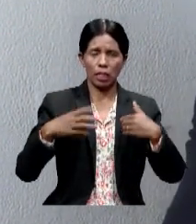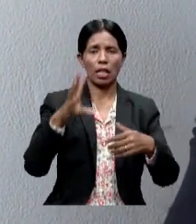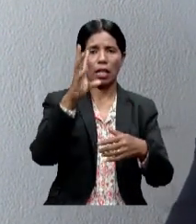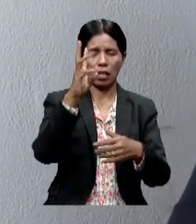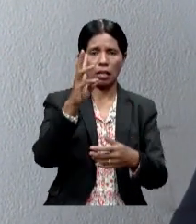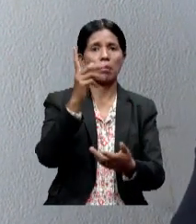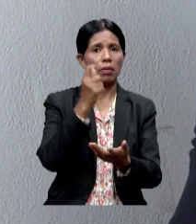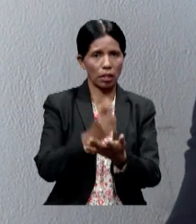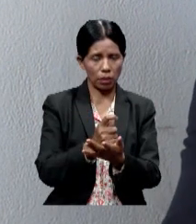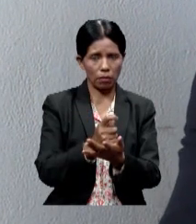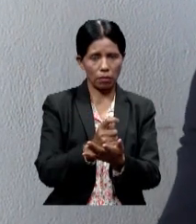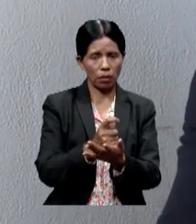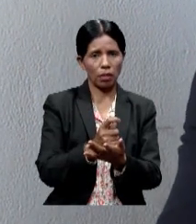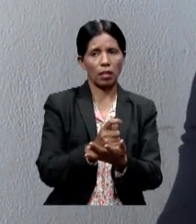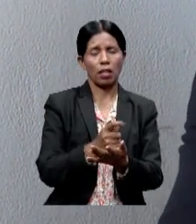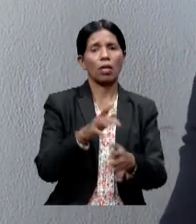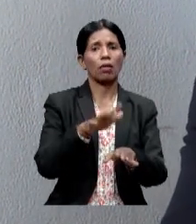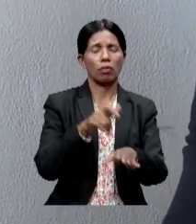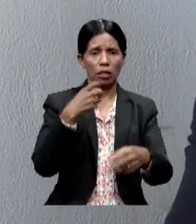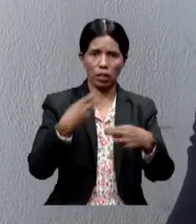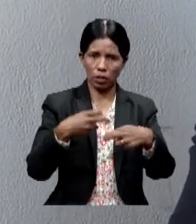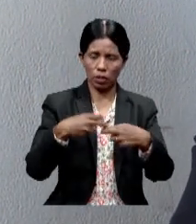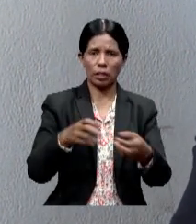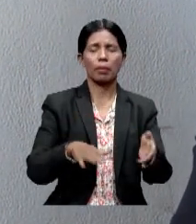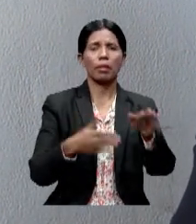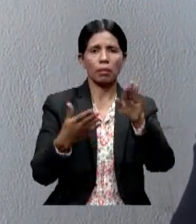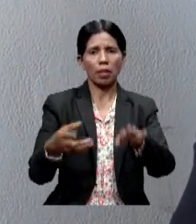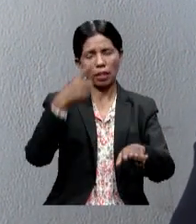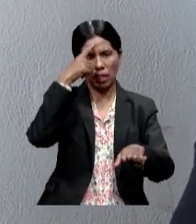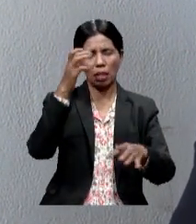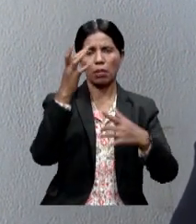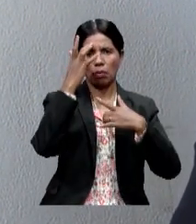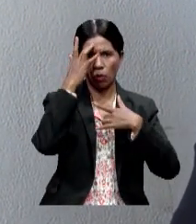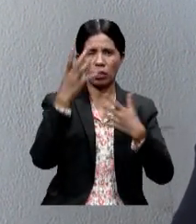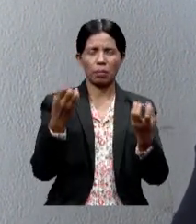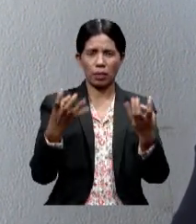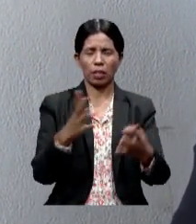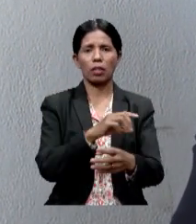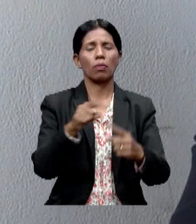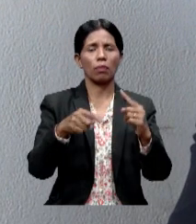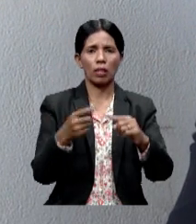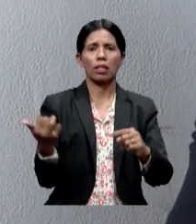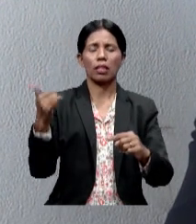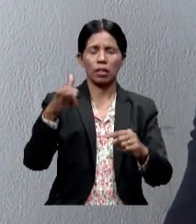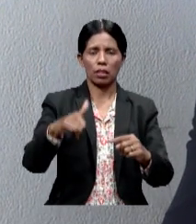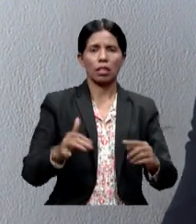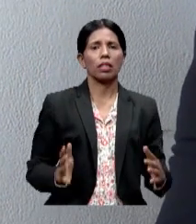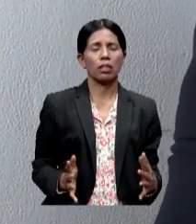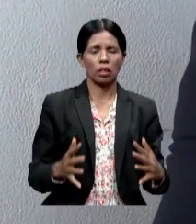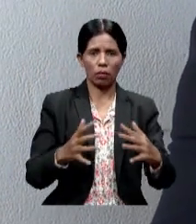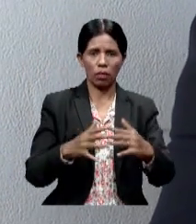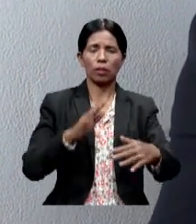maka enfrenta hela risku bele mate tamba komplikasaun oin nabe bele mosu wahira sira isin rua ka tur